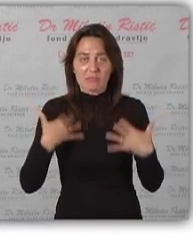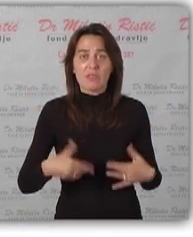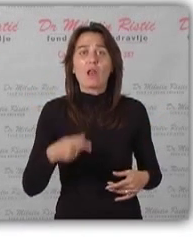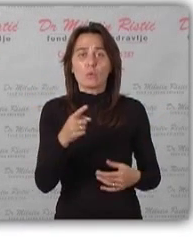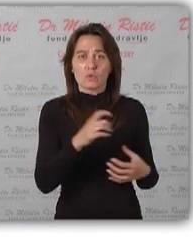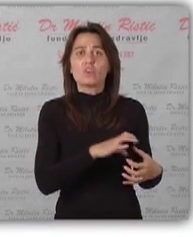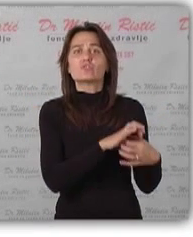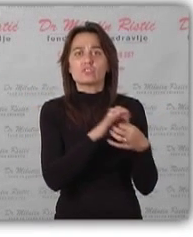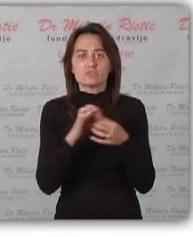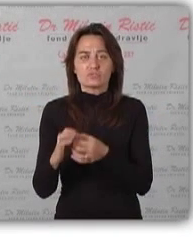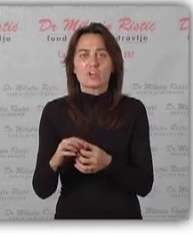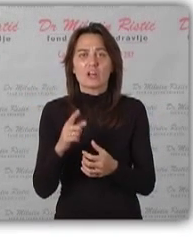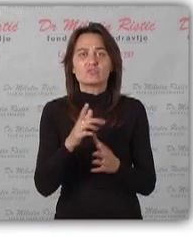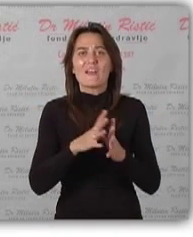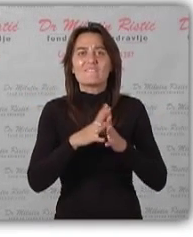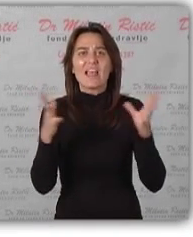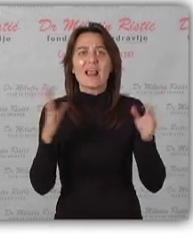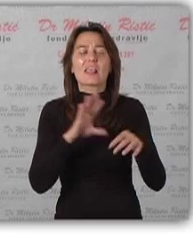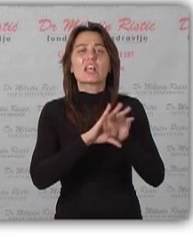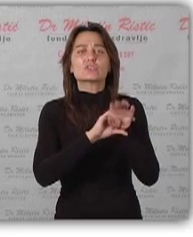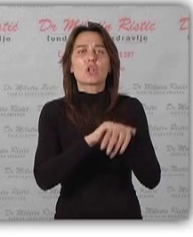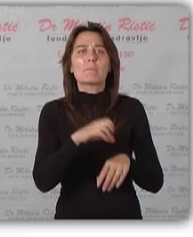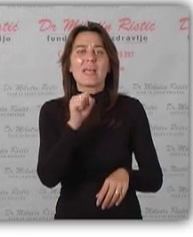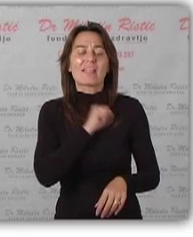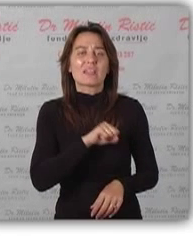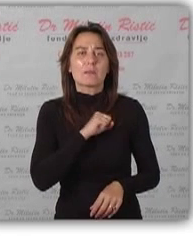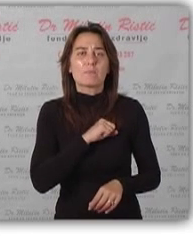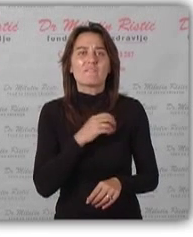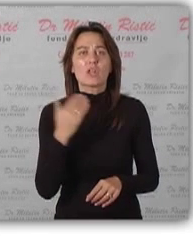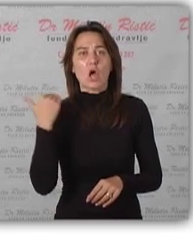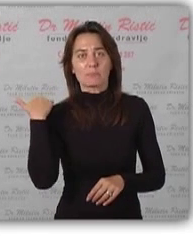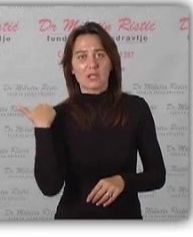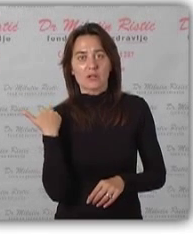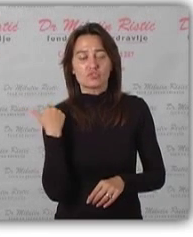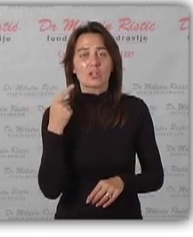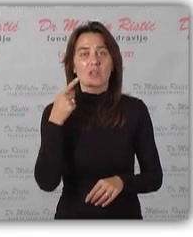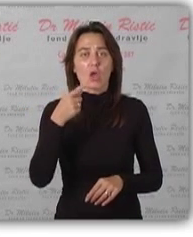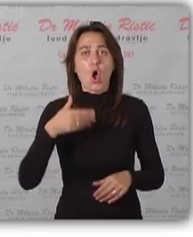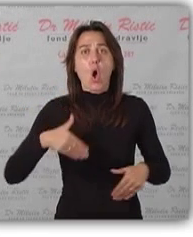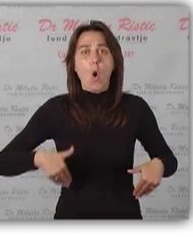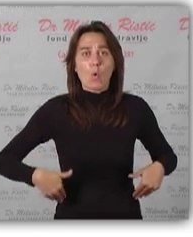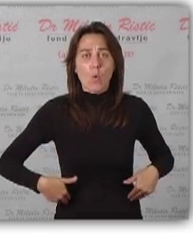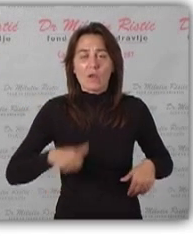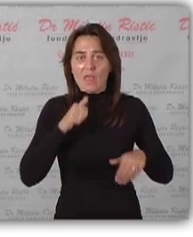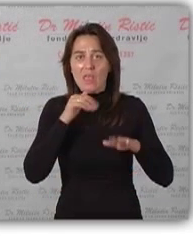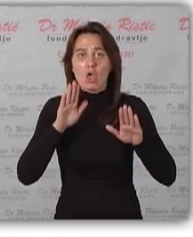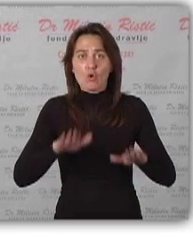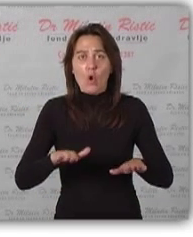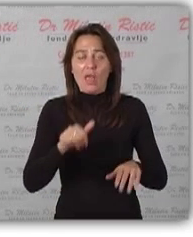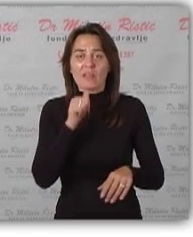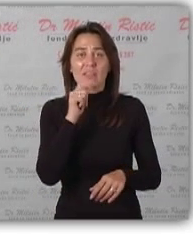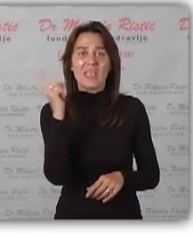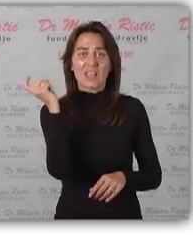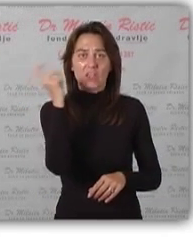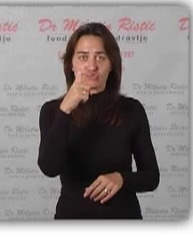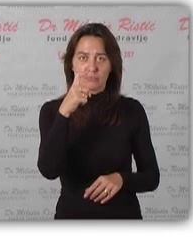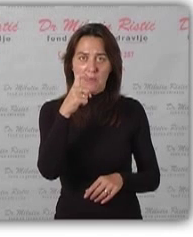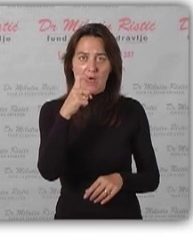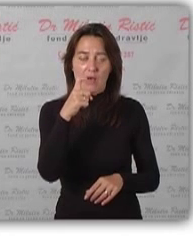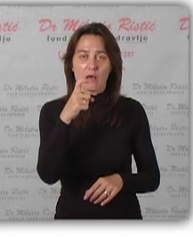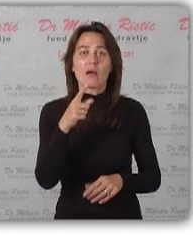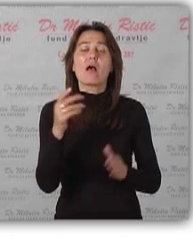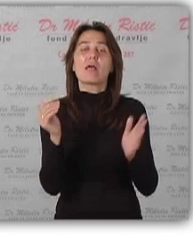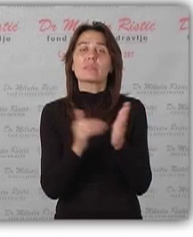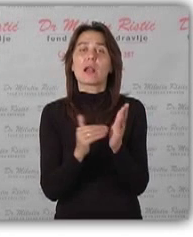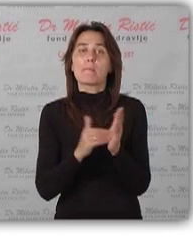ali su to ipak češće veliki zglobovi koji trpe pojačano opterećenje, pre svega zglob kuka i kolena, kao i zglobovi